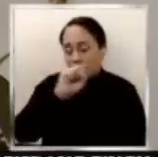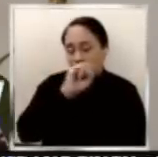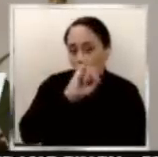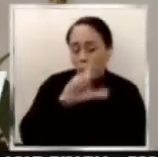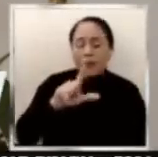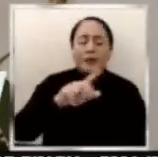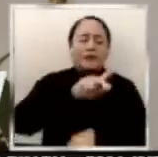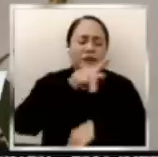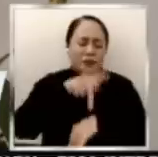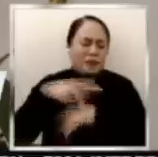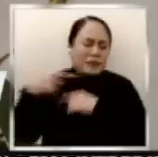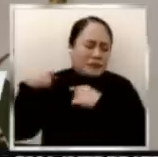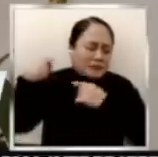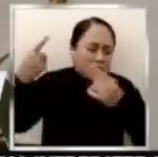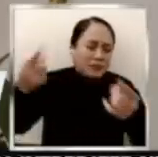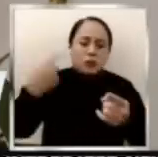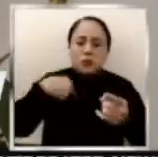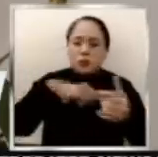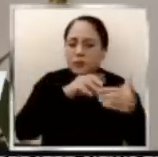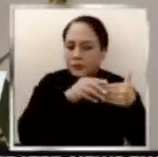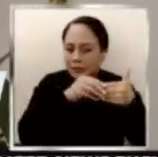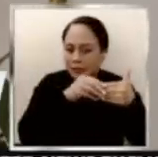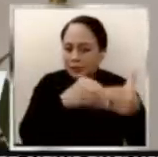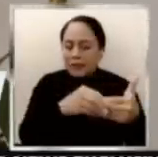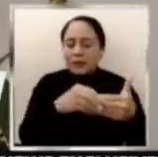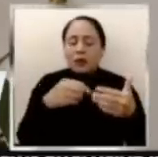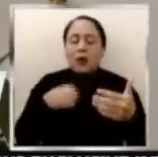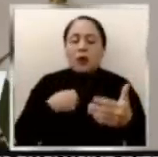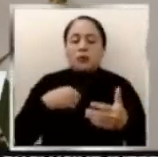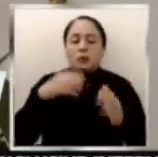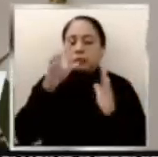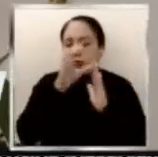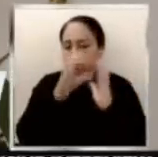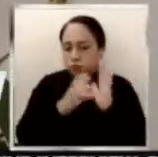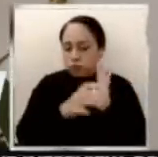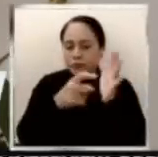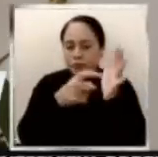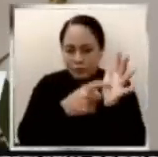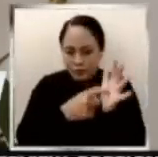the constitutional requirements. And that's how we will proceed